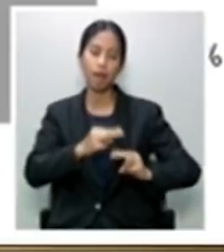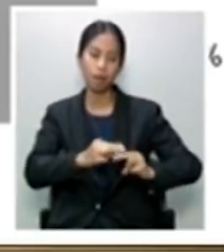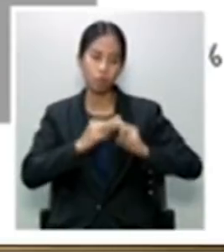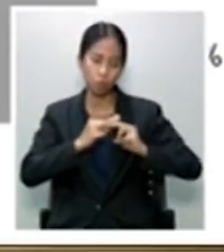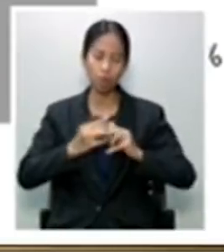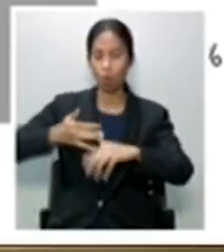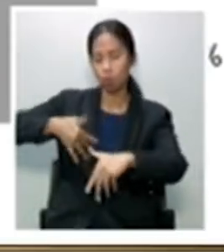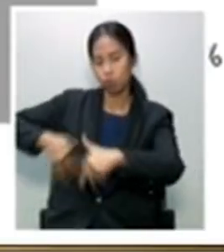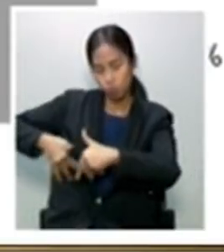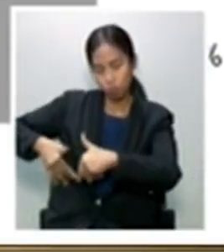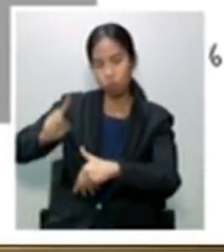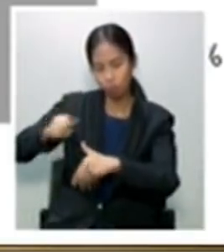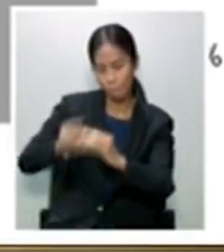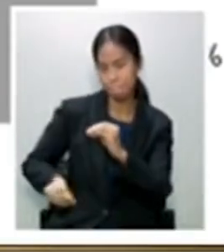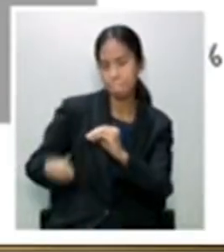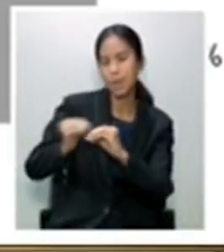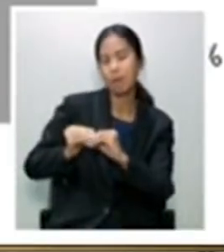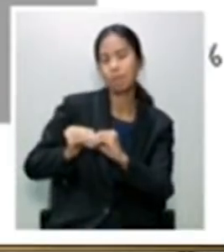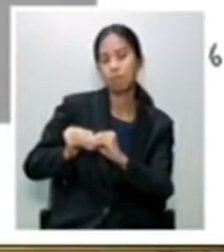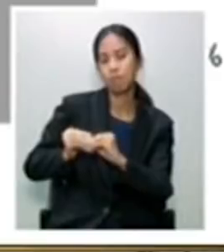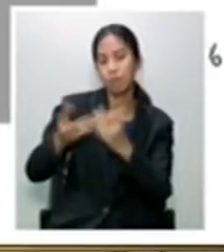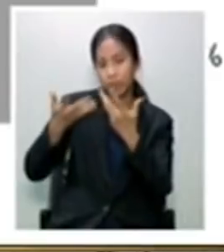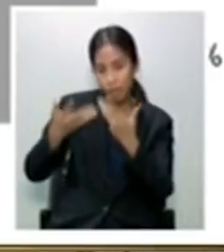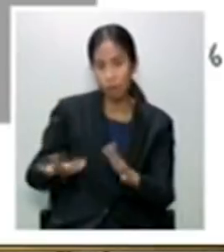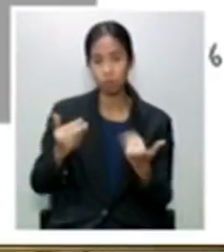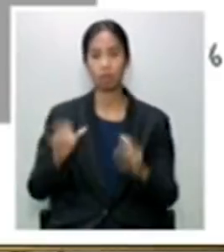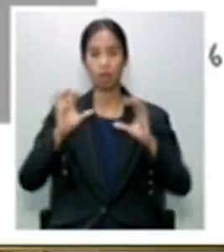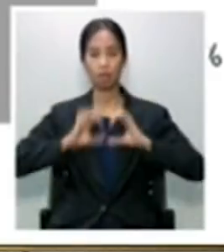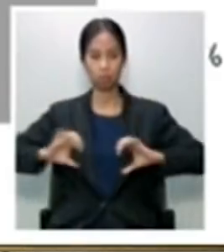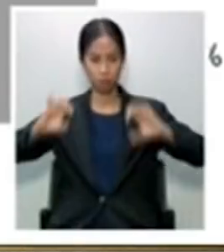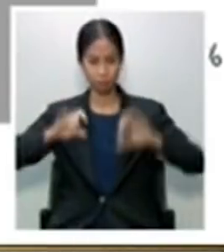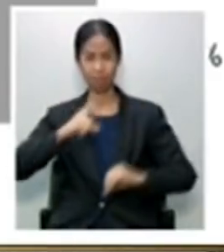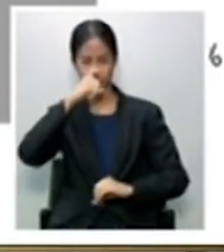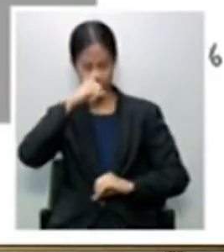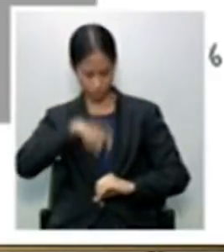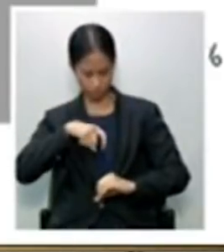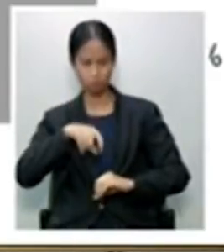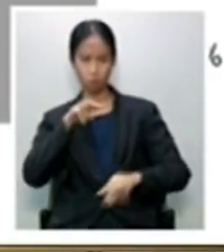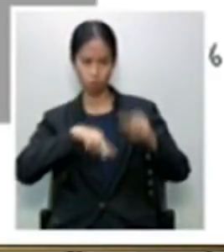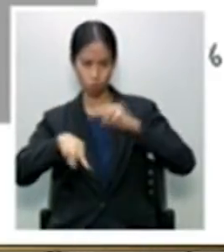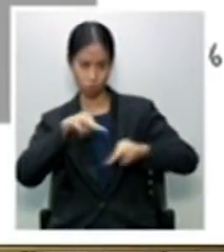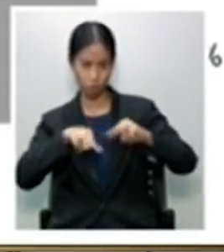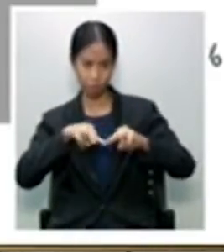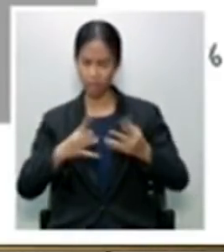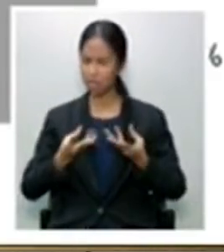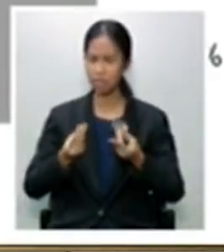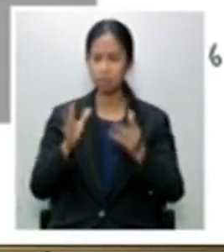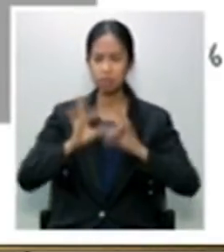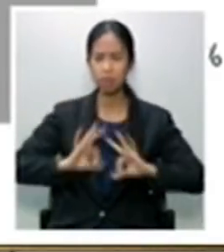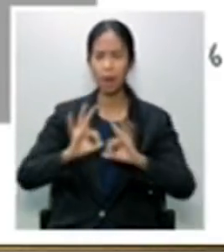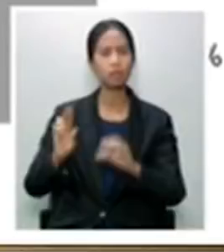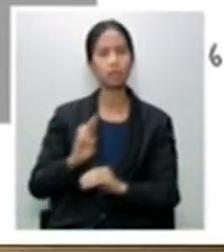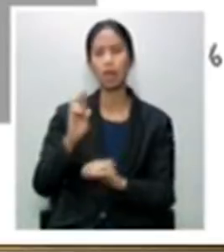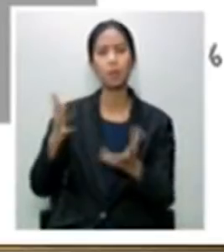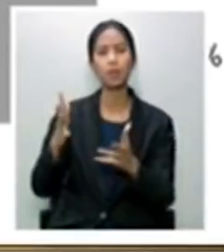ถ้ารัฐบาลไทยตรวจสอบแล้วดูว่าไม่มีความจำเป็นต้องใช้ที่ดินอีกต่อไปกระทรวงกลาโห